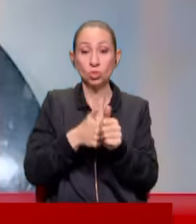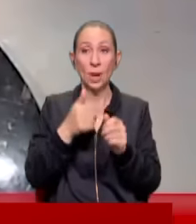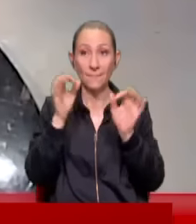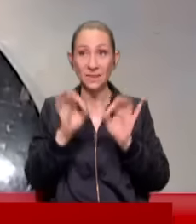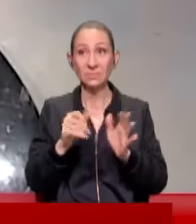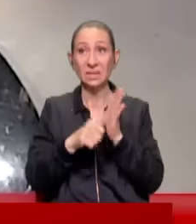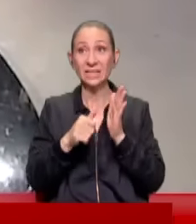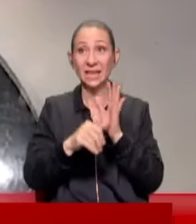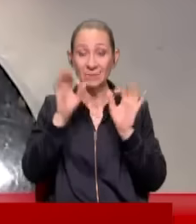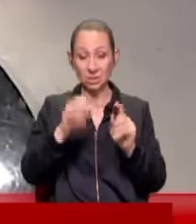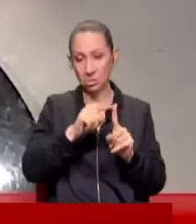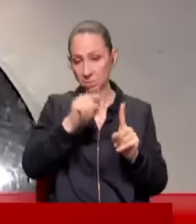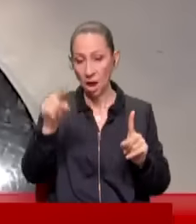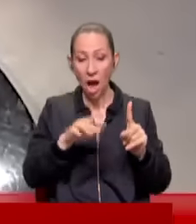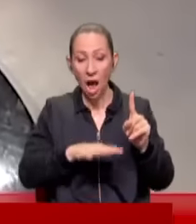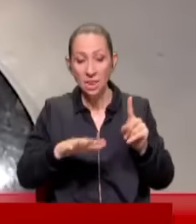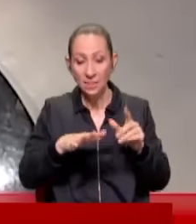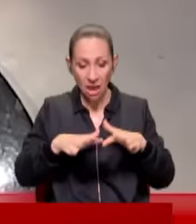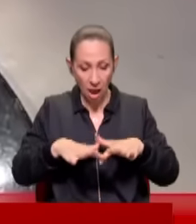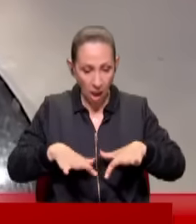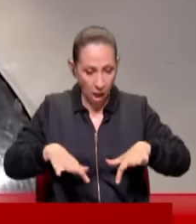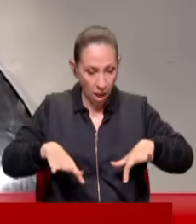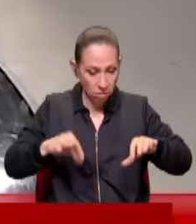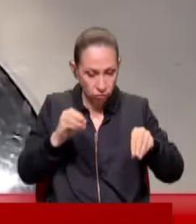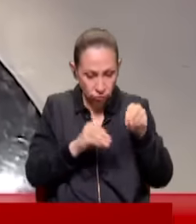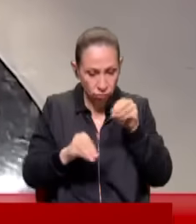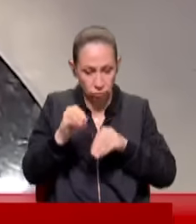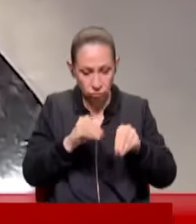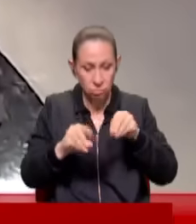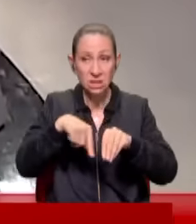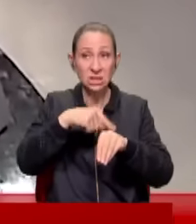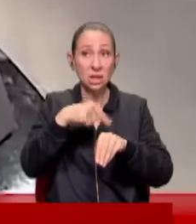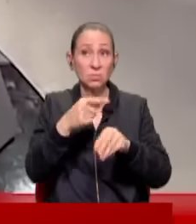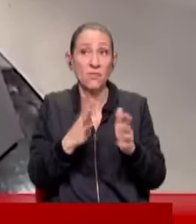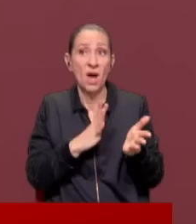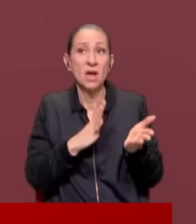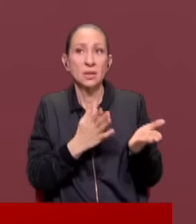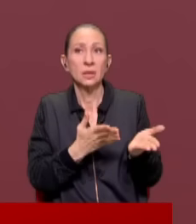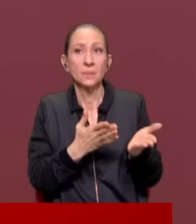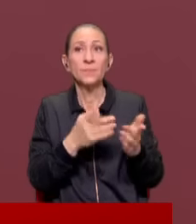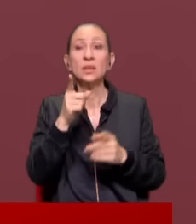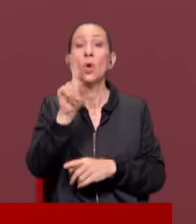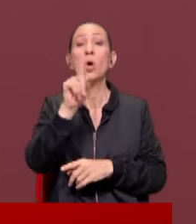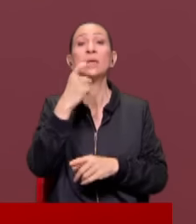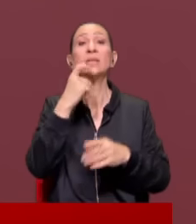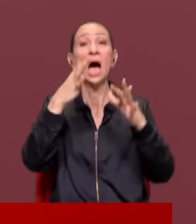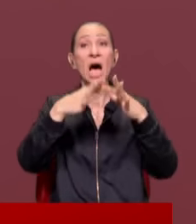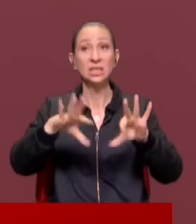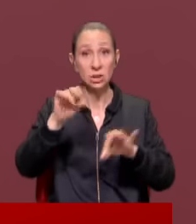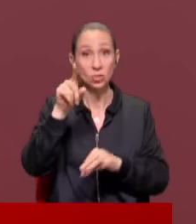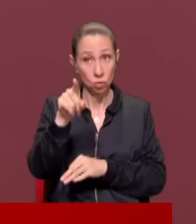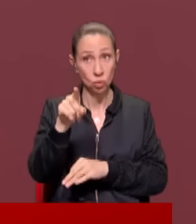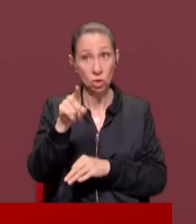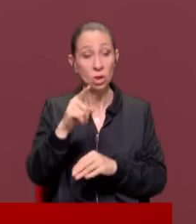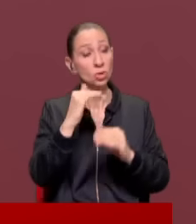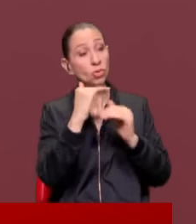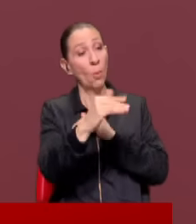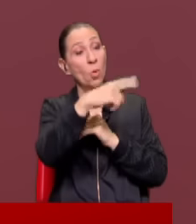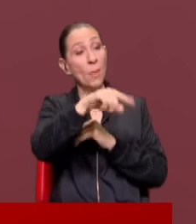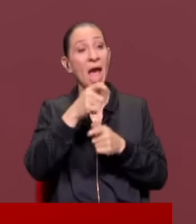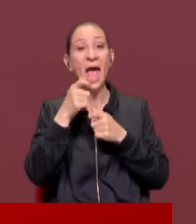başladığımız tarihten itibaren altyapısını oluşturduğumuz bir çalışma süreci yürüyordu zaten. Siz 10 yılda hazırlanıyorsunuz.